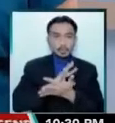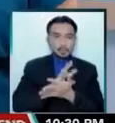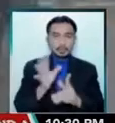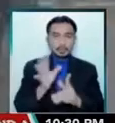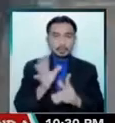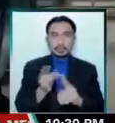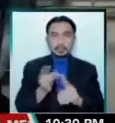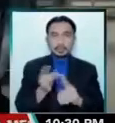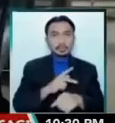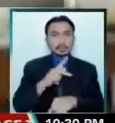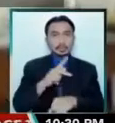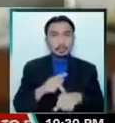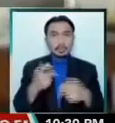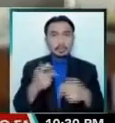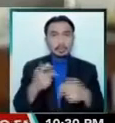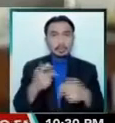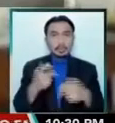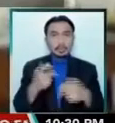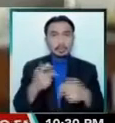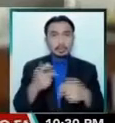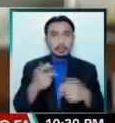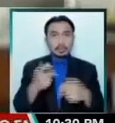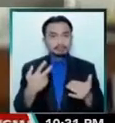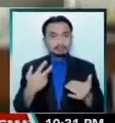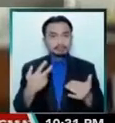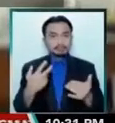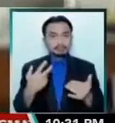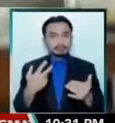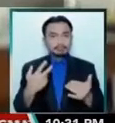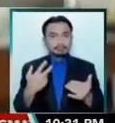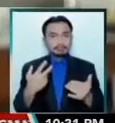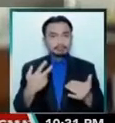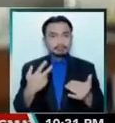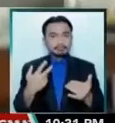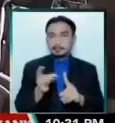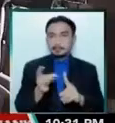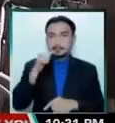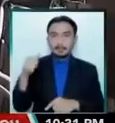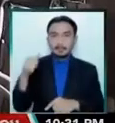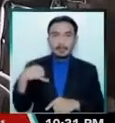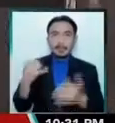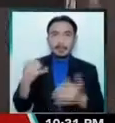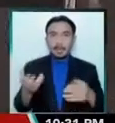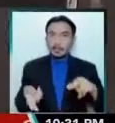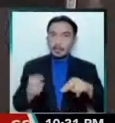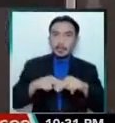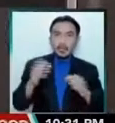Ang record-breaking na new COVID cases at active cases kahapon, nahihitan pa ngayong araw.